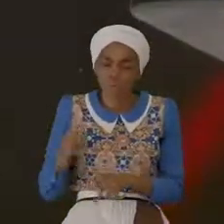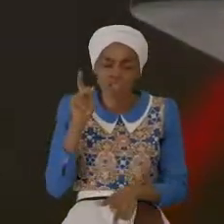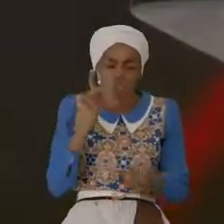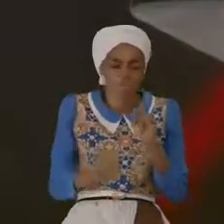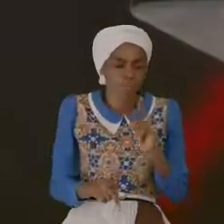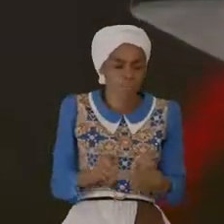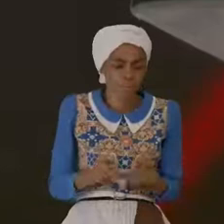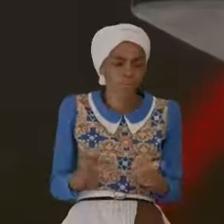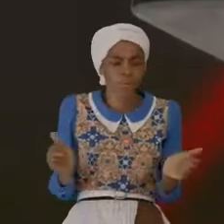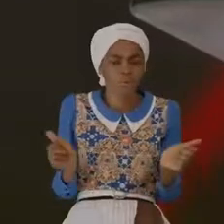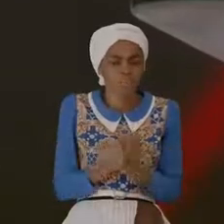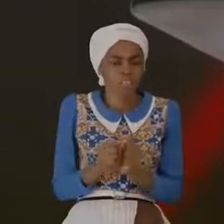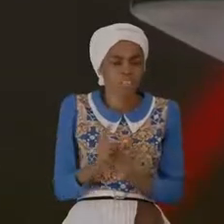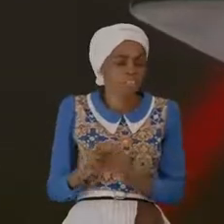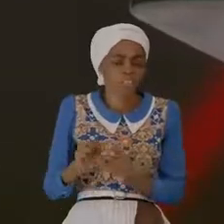envers